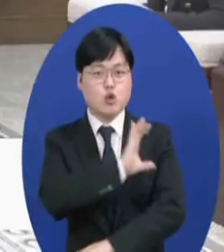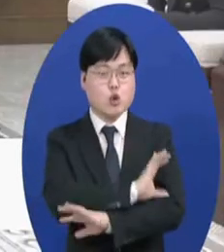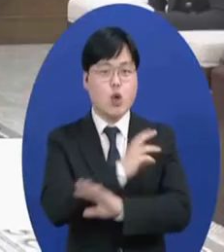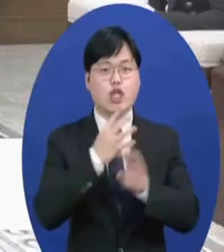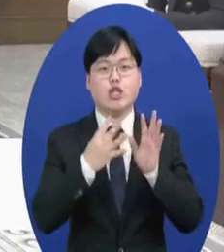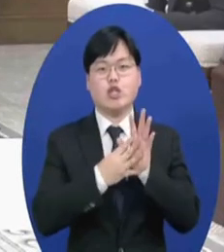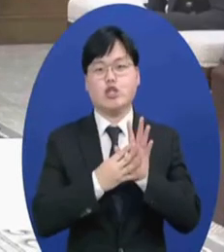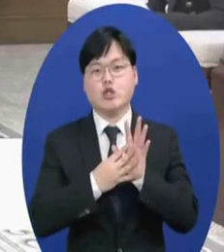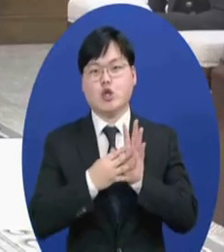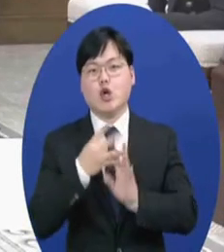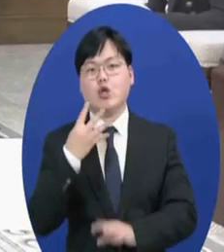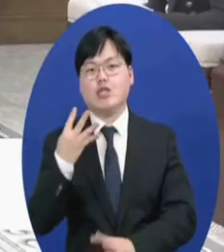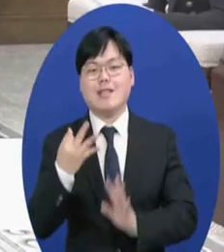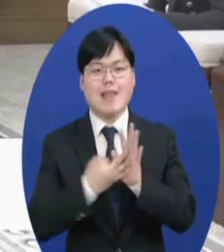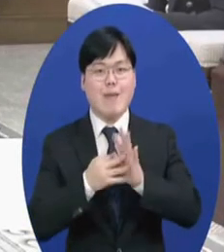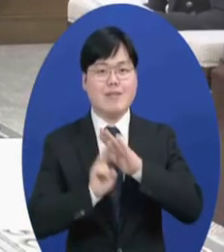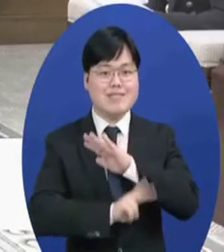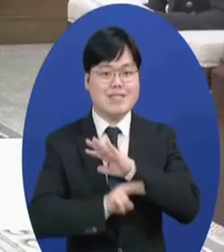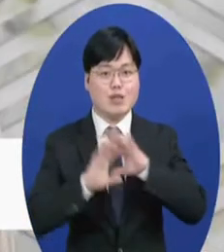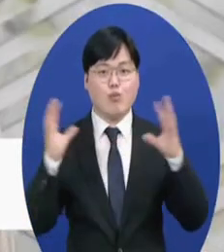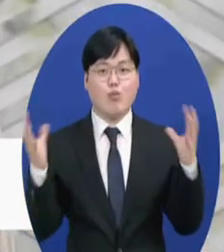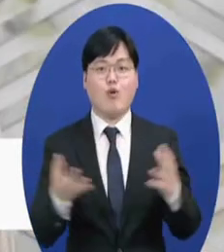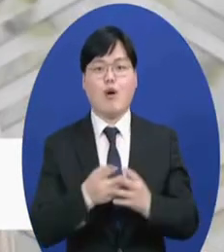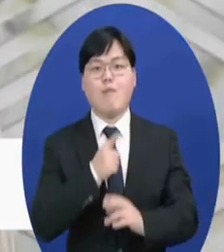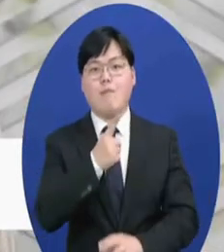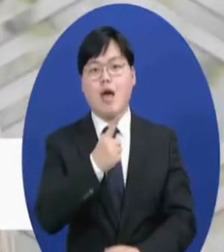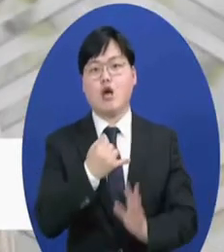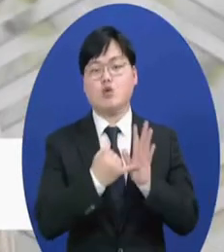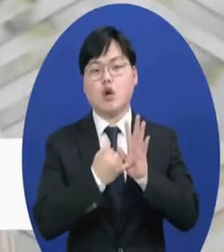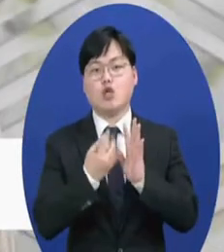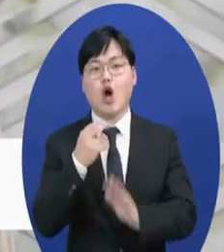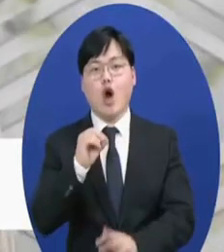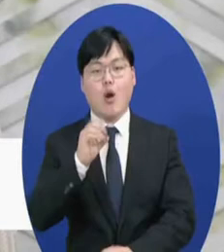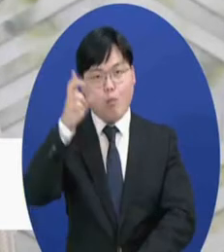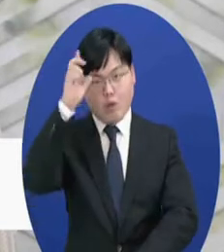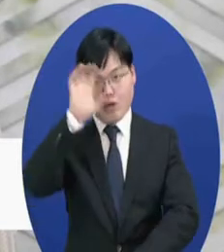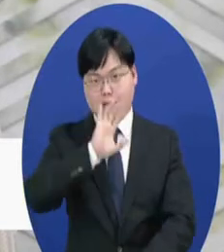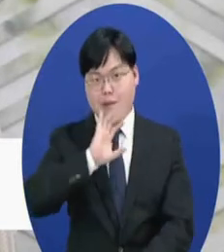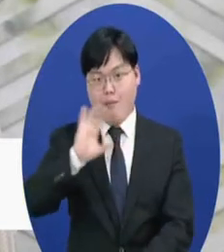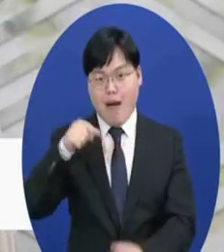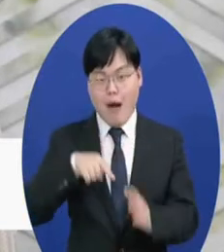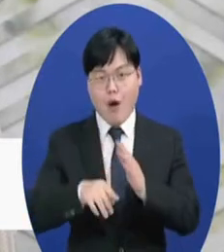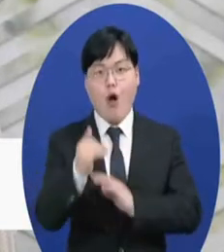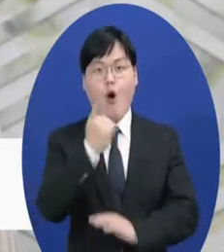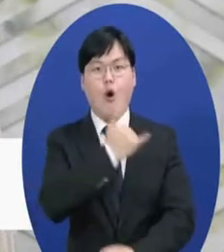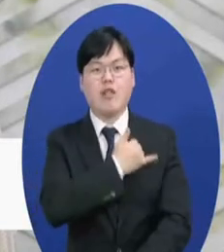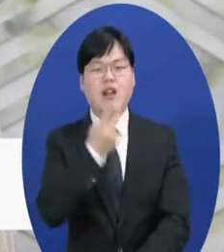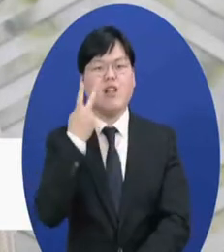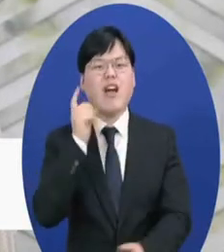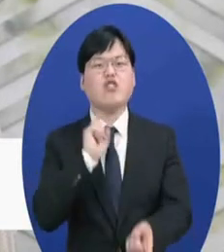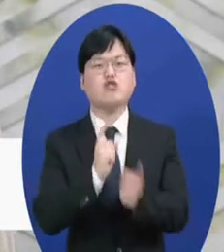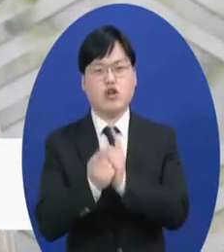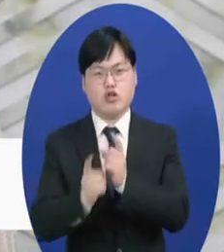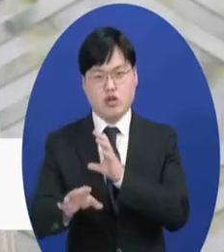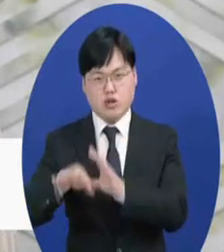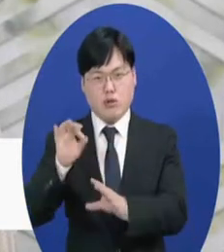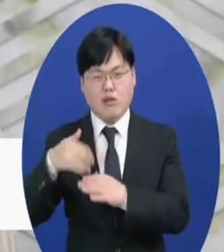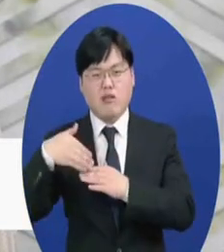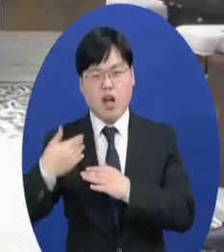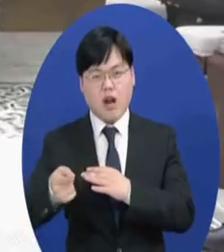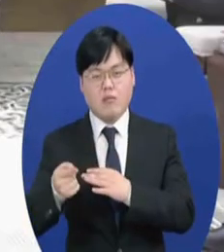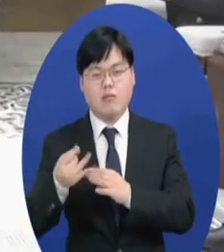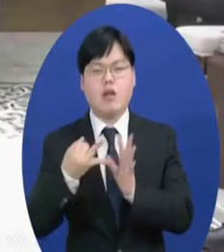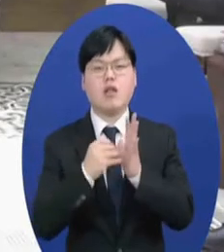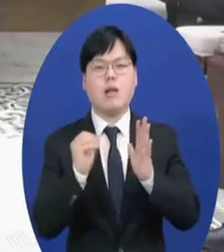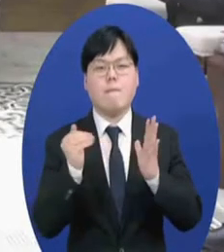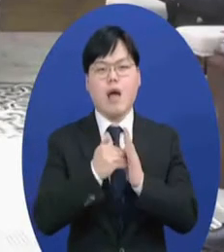сургууль 948 цэцэрлэг буюу нийтдээ 1620 боловсролын байгууллагын удирдлага солигддог. Үүний ард 70